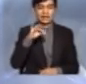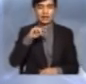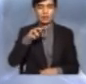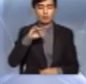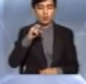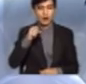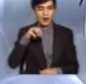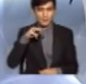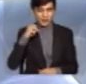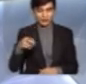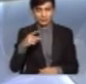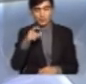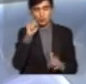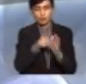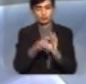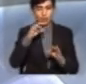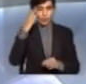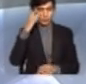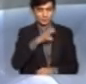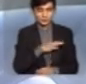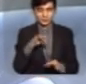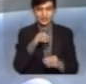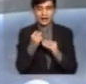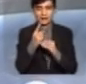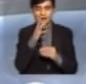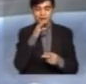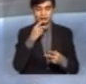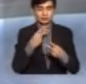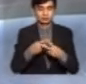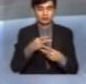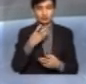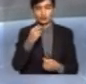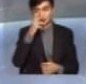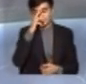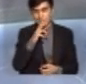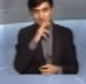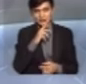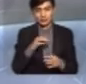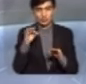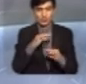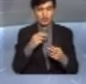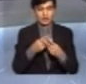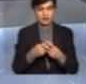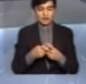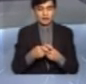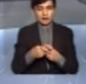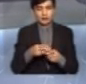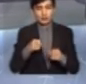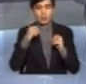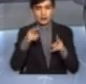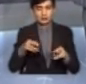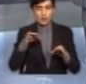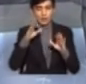обвиняемого в покушении на убийство приговорили к 11 годам и трем месяцам лишения свободы в колонии максимальной